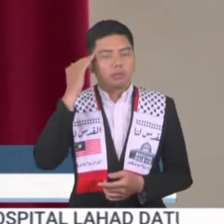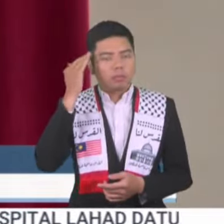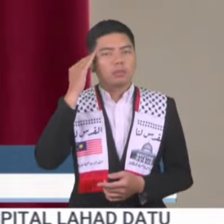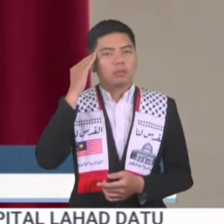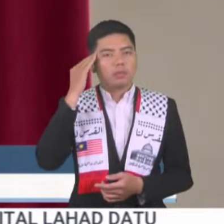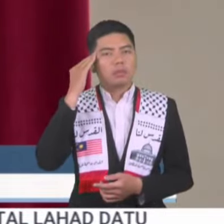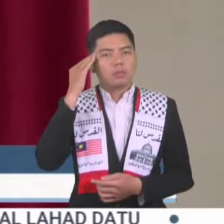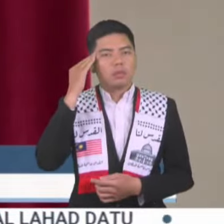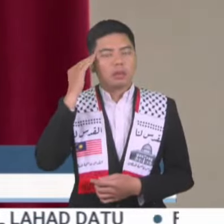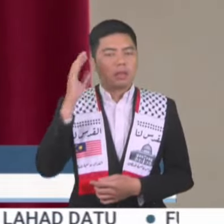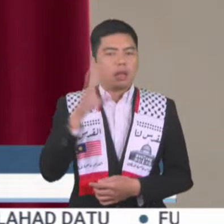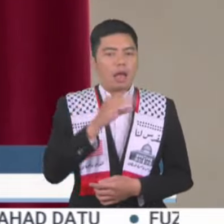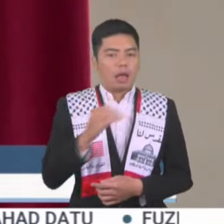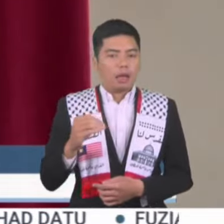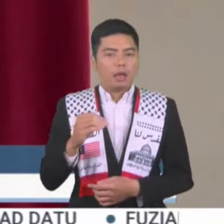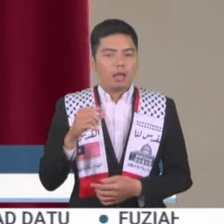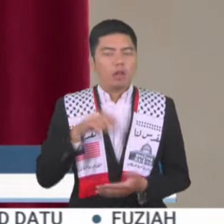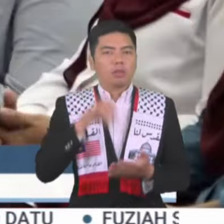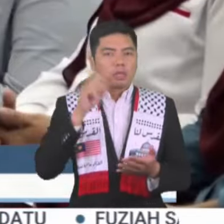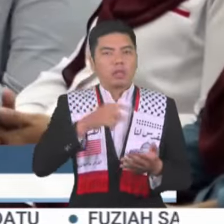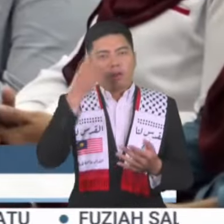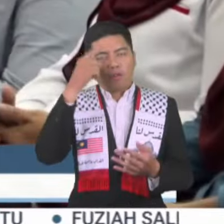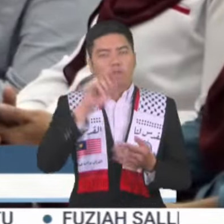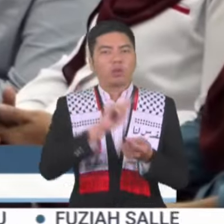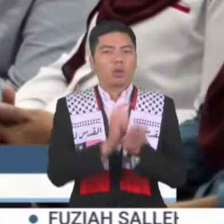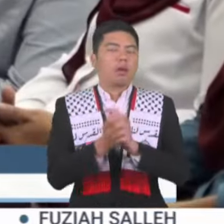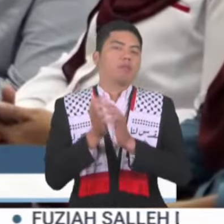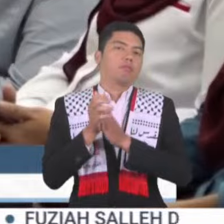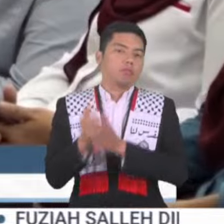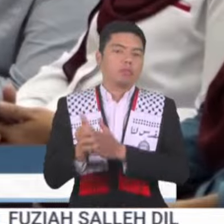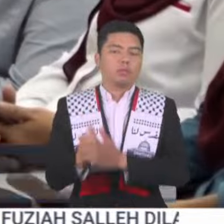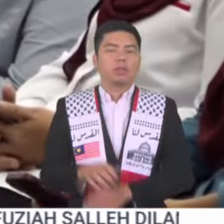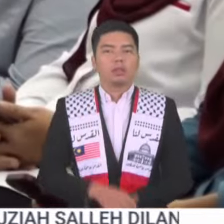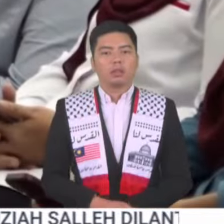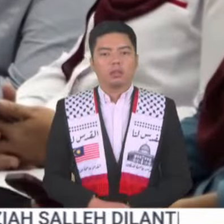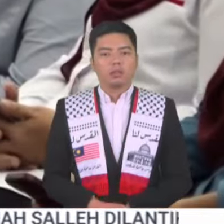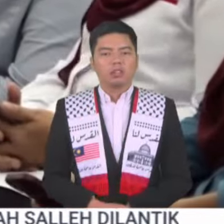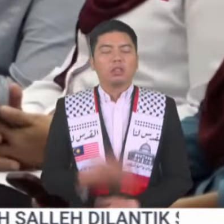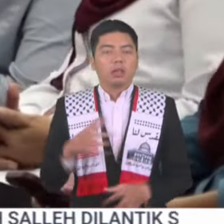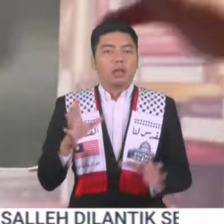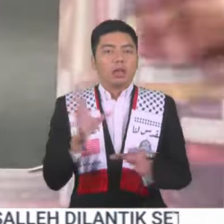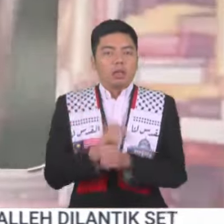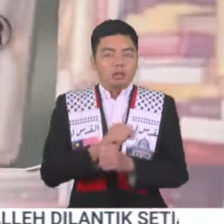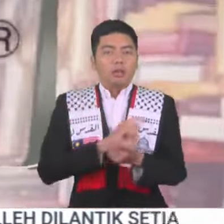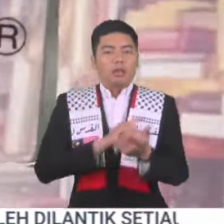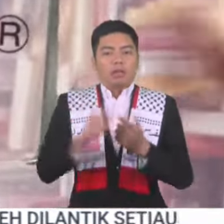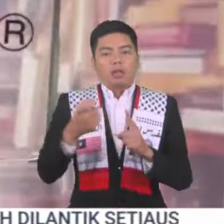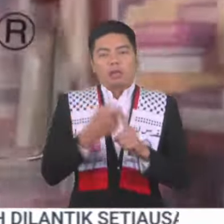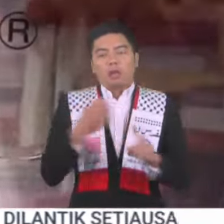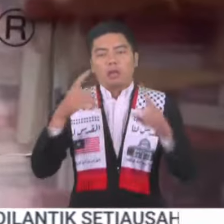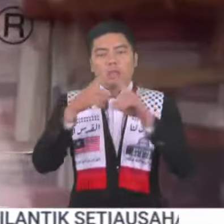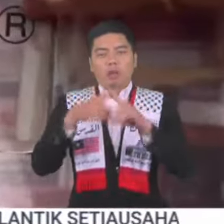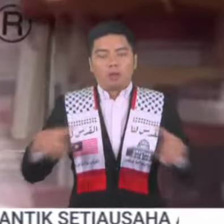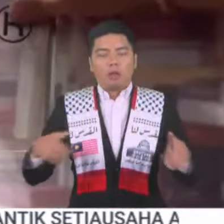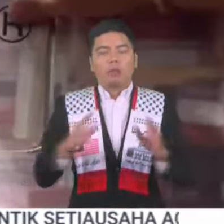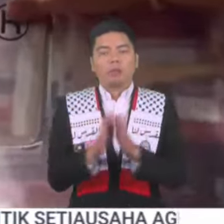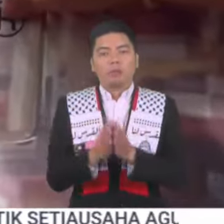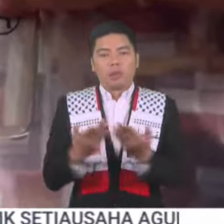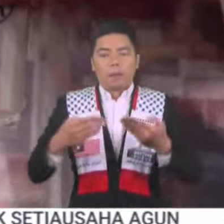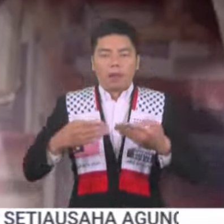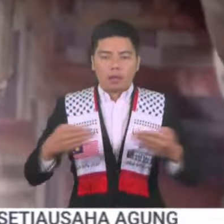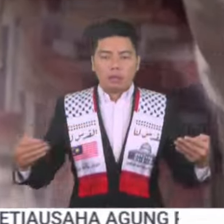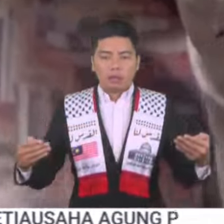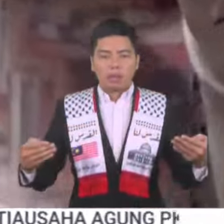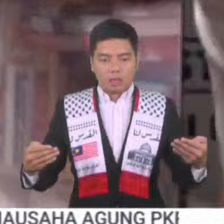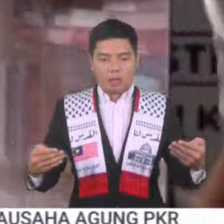yang perlu menjadi pengajaran. Program yang mendapat sokongan Dewan Bahasa dan Pustaka, Bintulu Port dan Pejabat